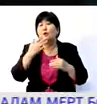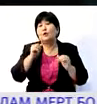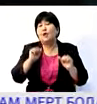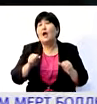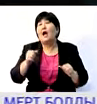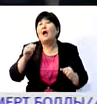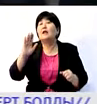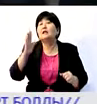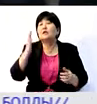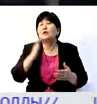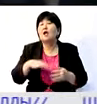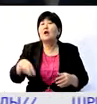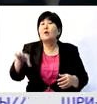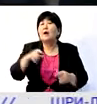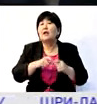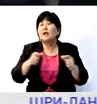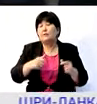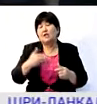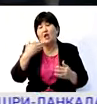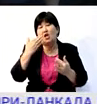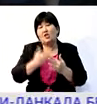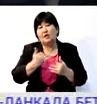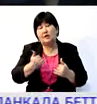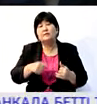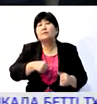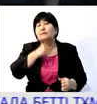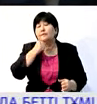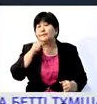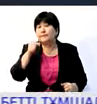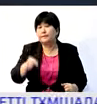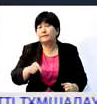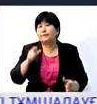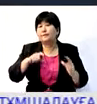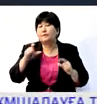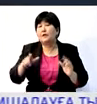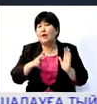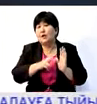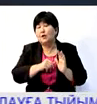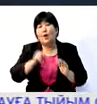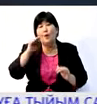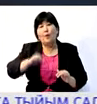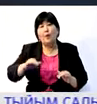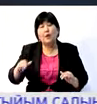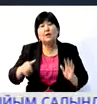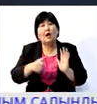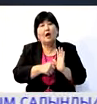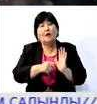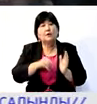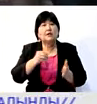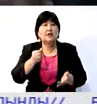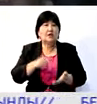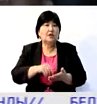Ал сейсенбі күні барлық билетке жеңілдік жасалады, яғни ересектерге 1000, студенттерге 800, оқушыларға 600 теңгеден